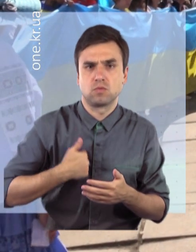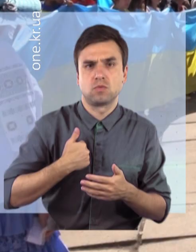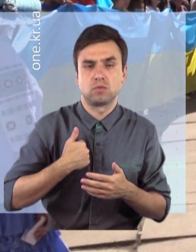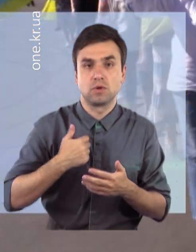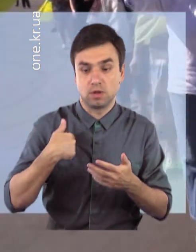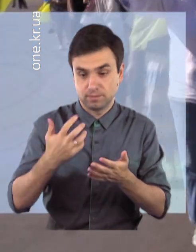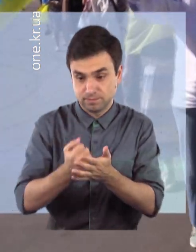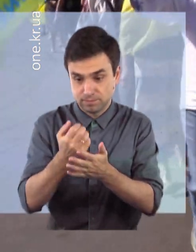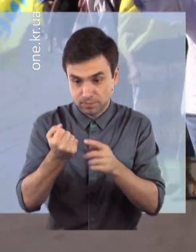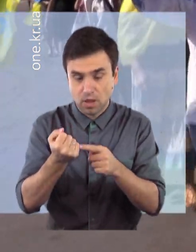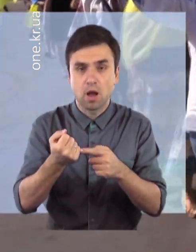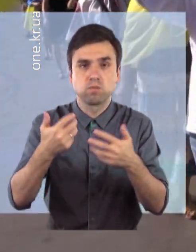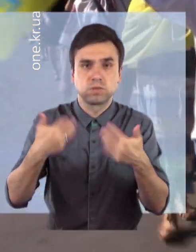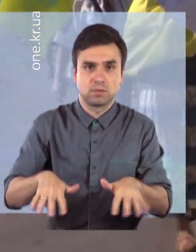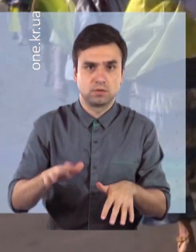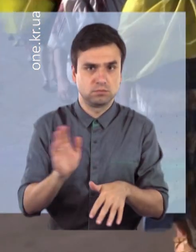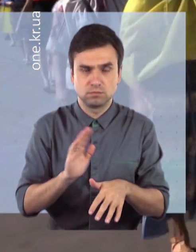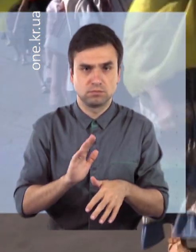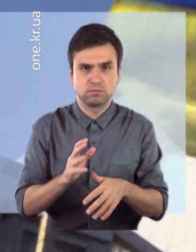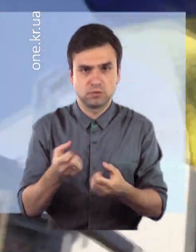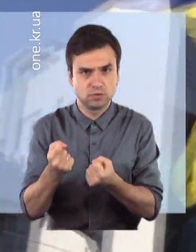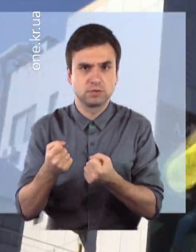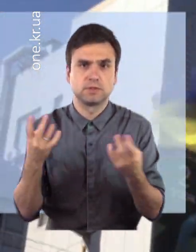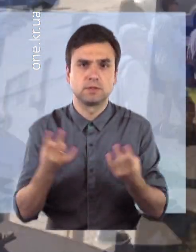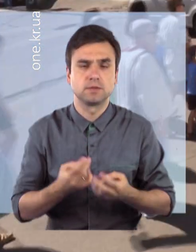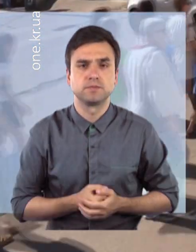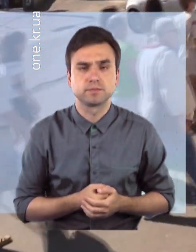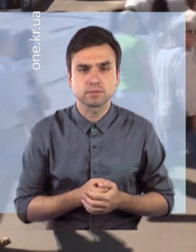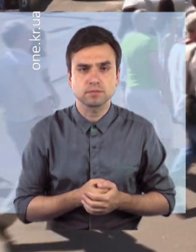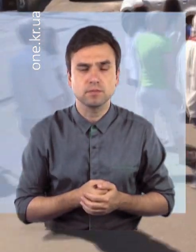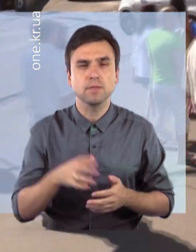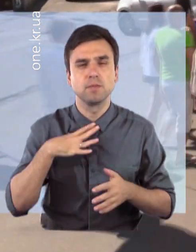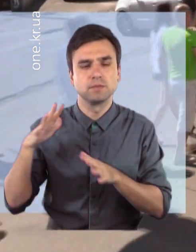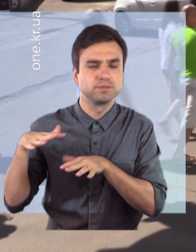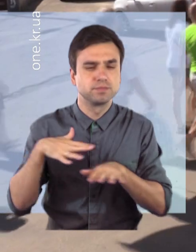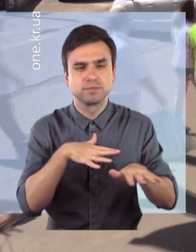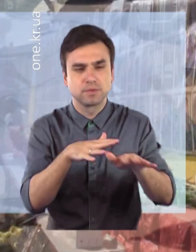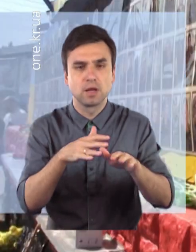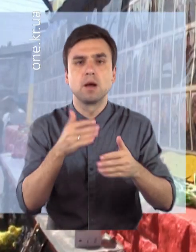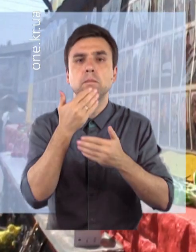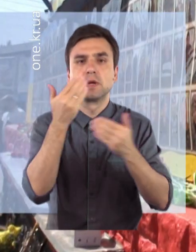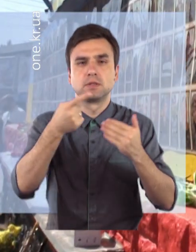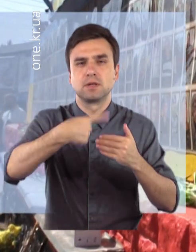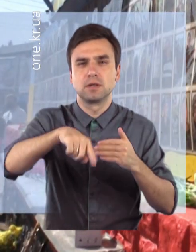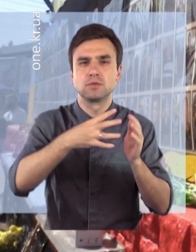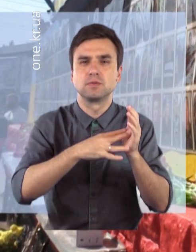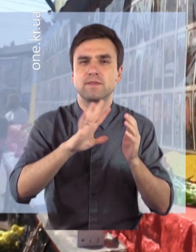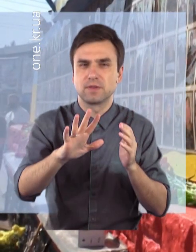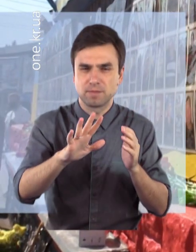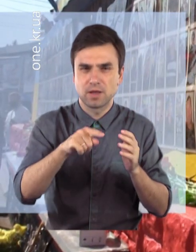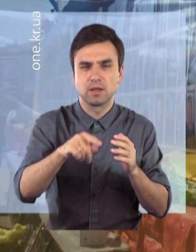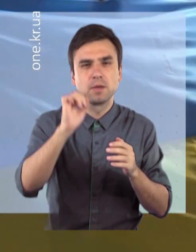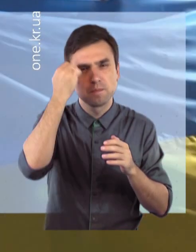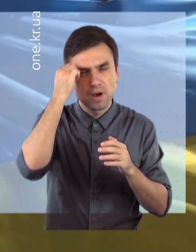те, що ми здобули. Завершилася акція молитвою біля стели пам'яті у самісінькому центрі Кривого Рогу на 95-му